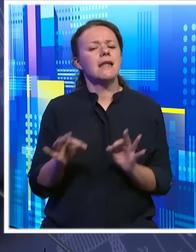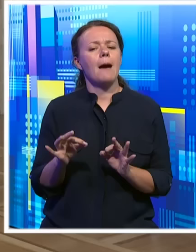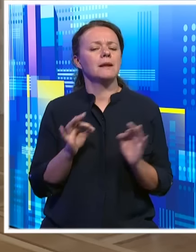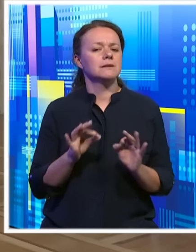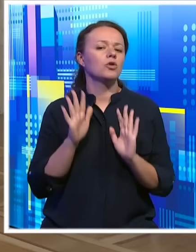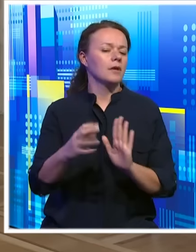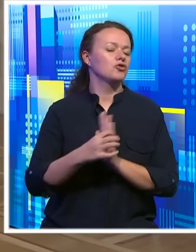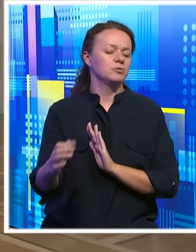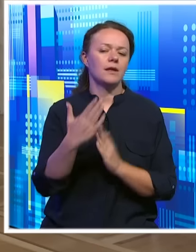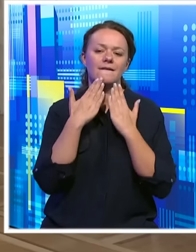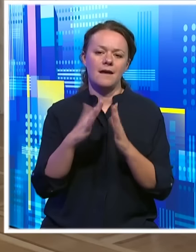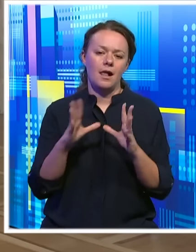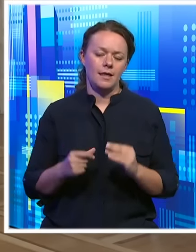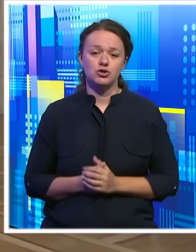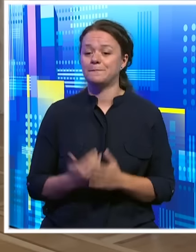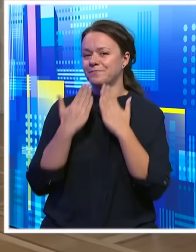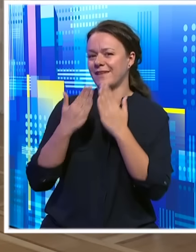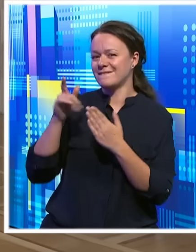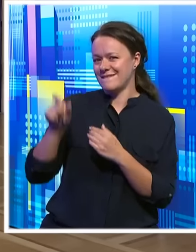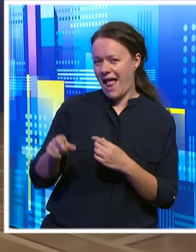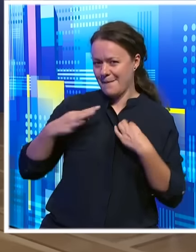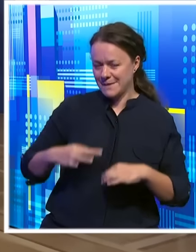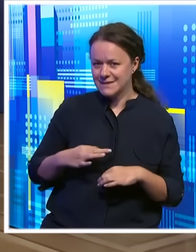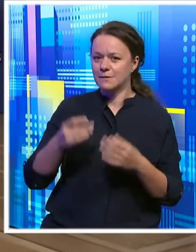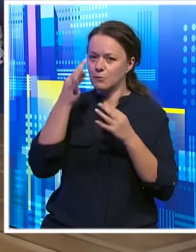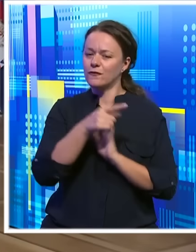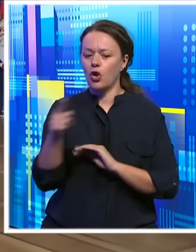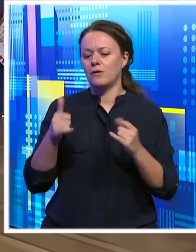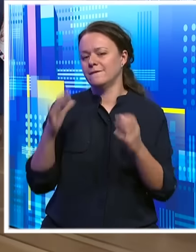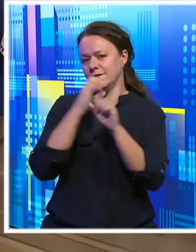Hvala najljepše. Hvala predsjedniče, poštovane kolege, hvala. Ovim je večerašnje obraćanje završeno. Hvala.